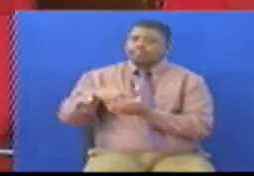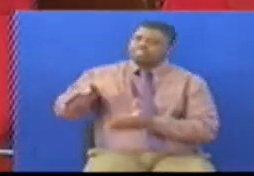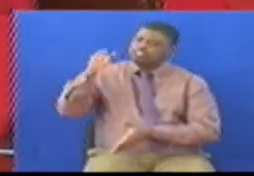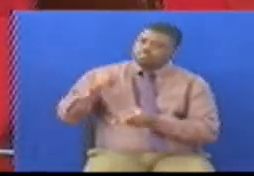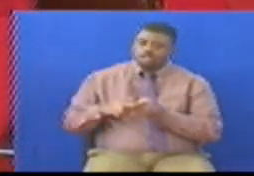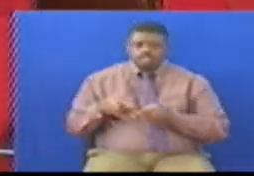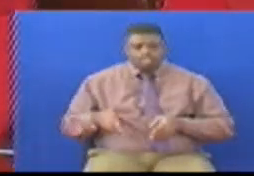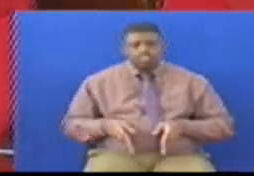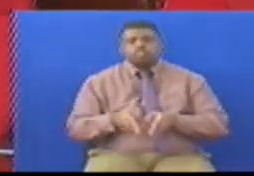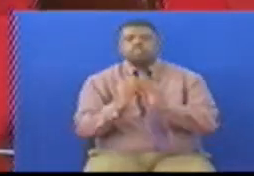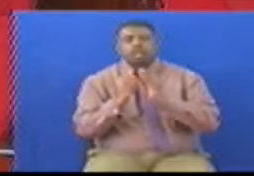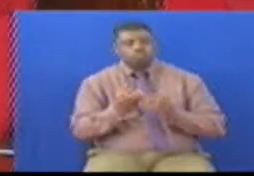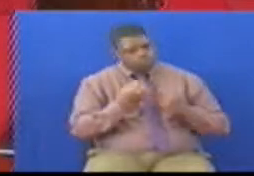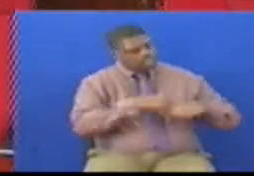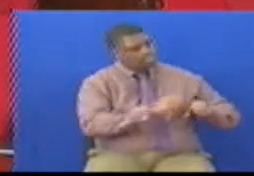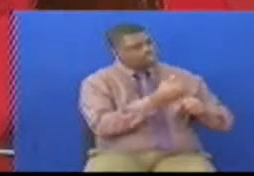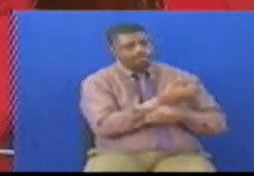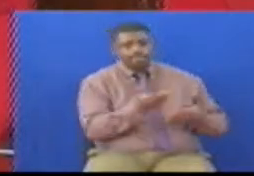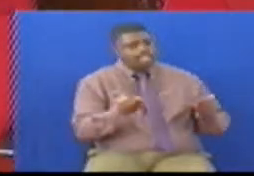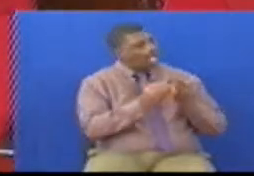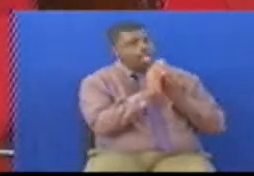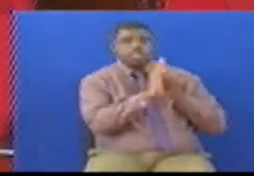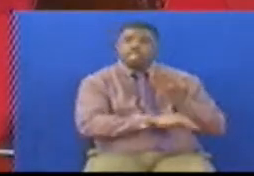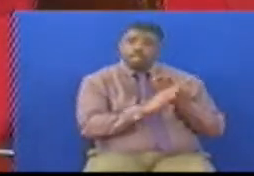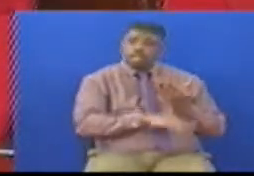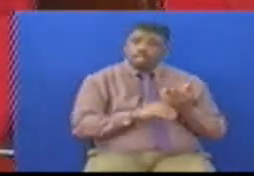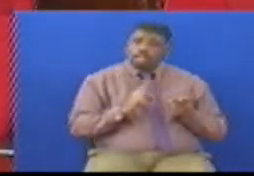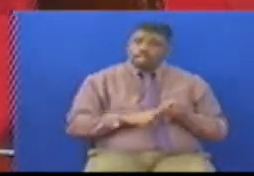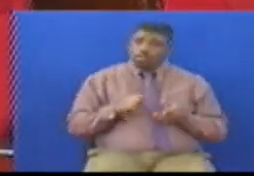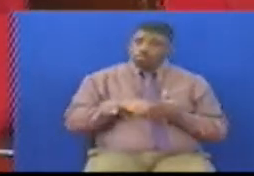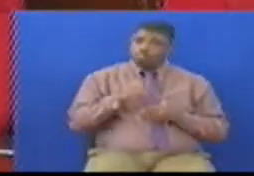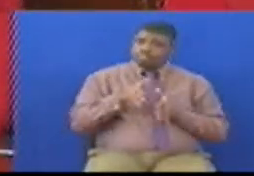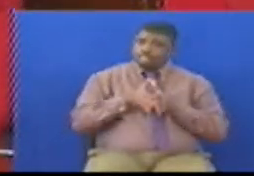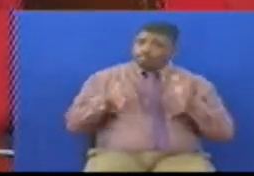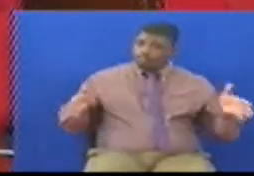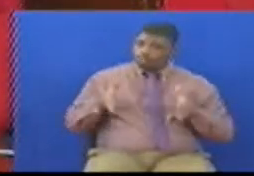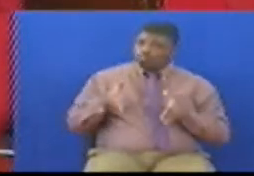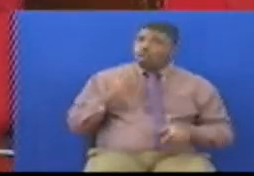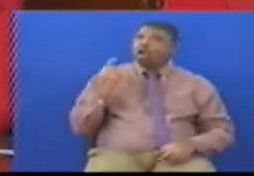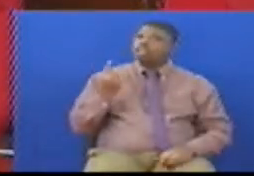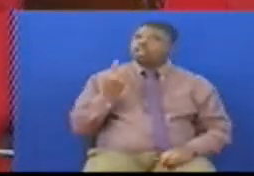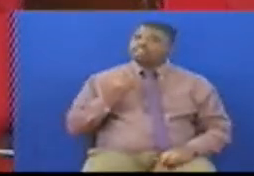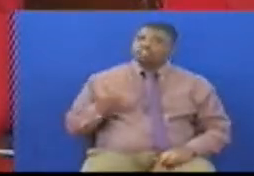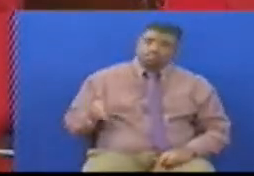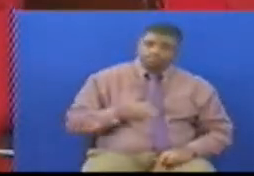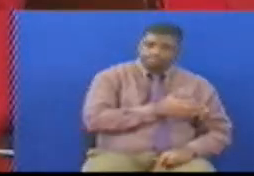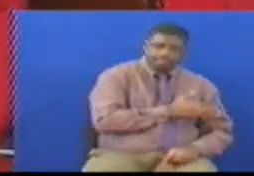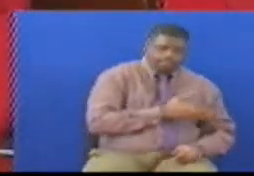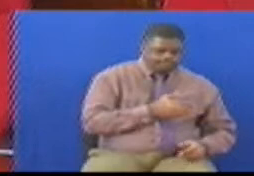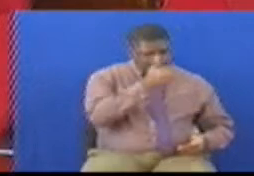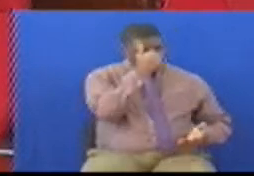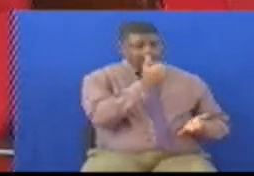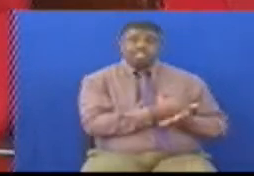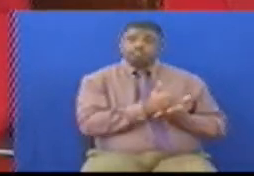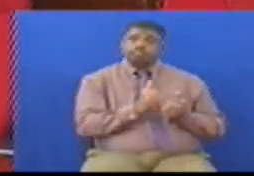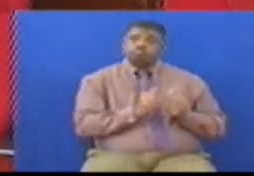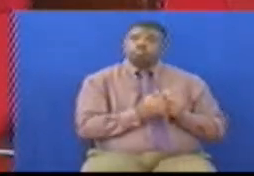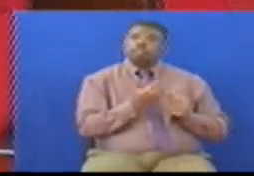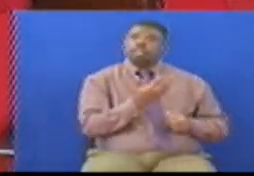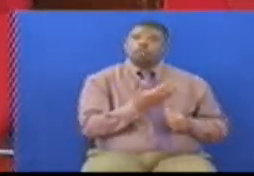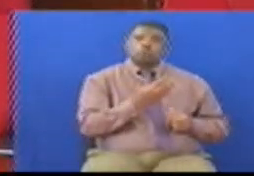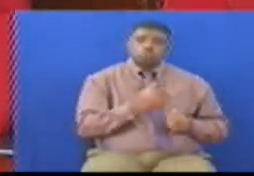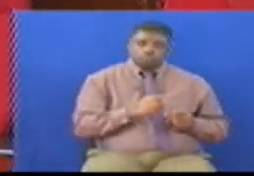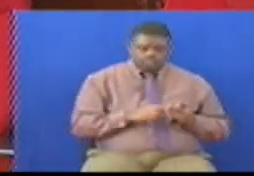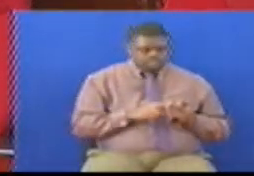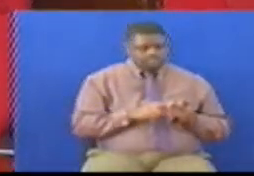bora ya kutekeleza bila kupata hasara na kwa maslahi mapana ya taifa. Azima namba 5, kutosainiwa kwa hesabu za TTCL